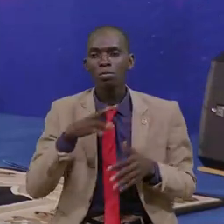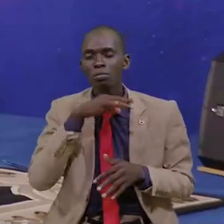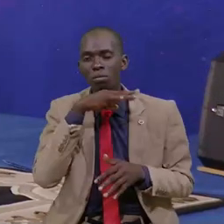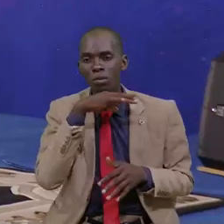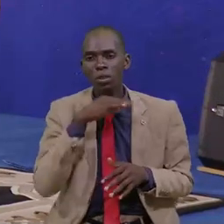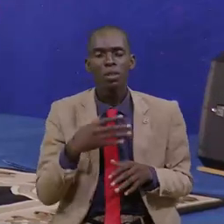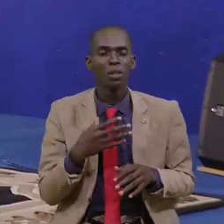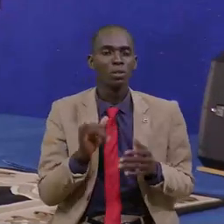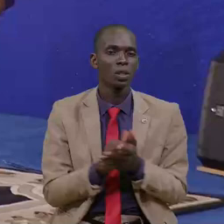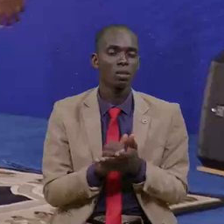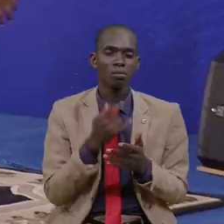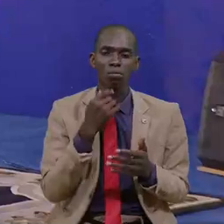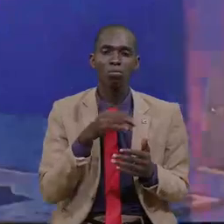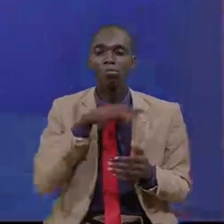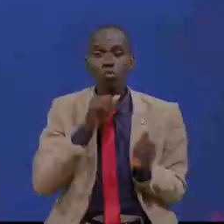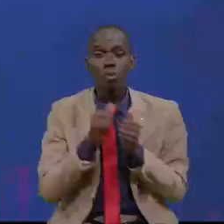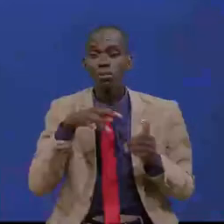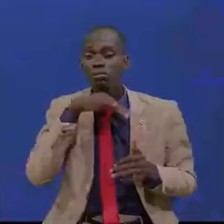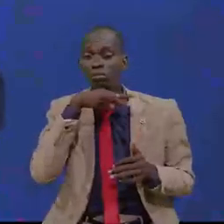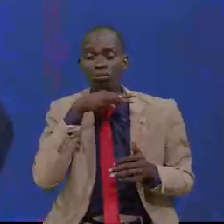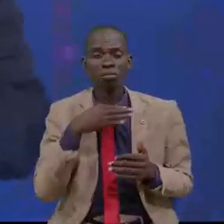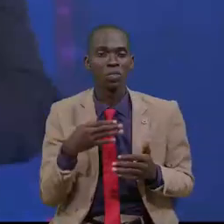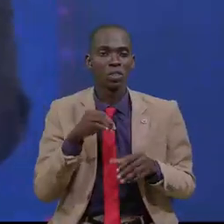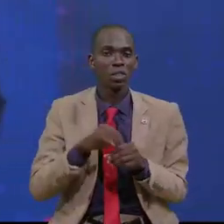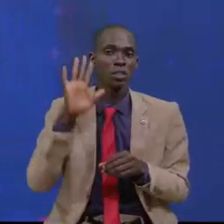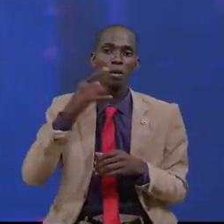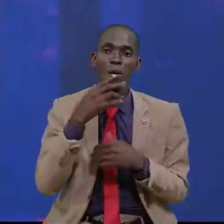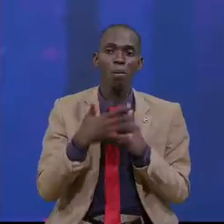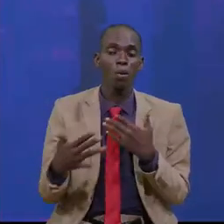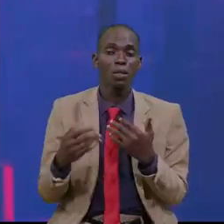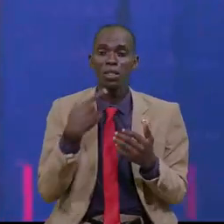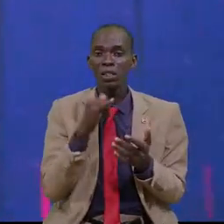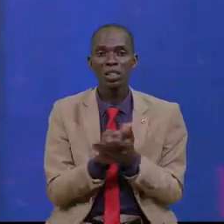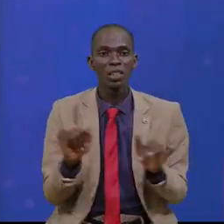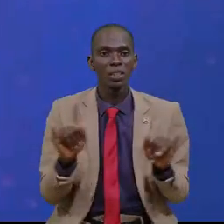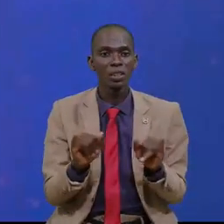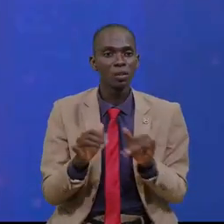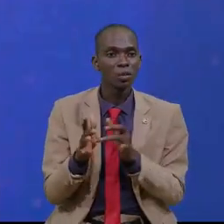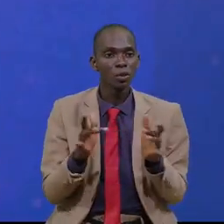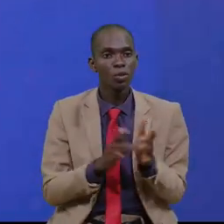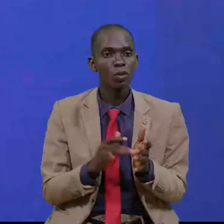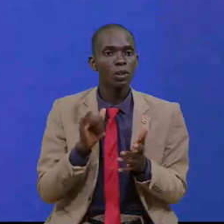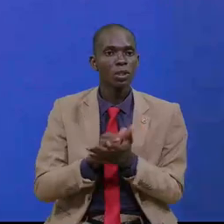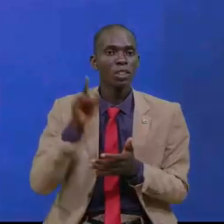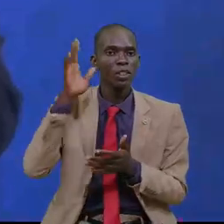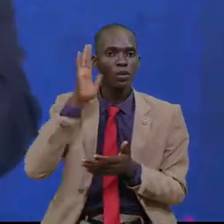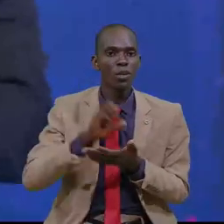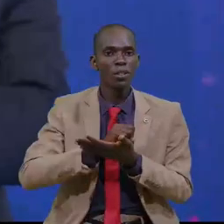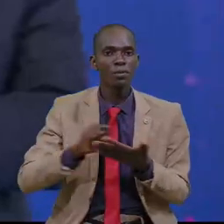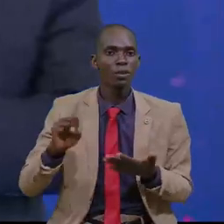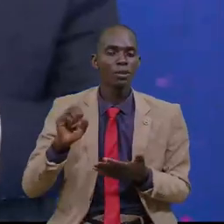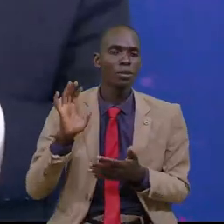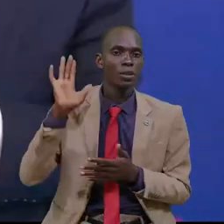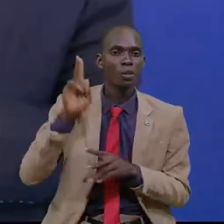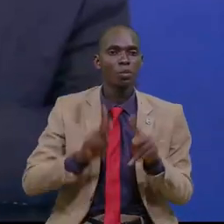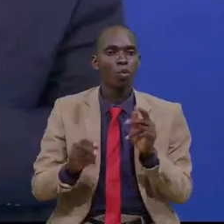inoffensif, sans tache, le sang sans tache. C'est pourquoi Jésus aussi, afin de sanctifier le peuple, par